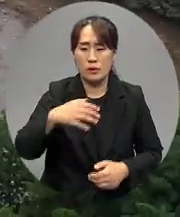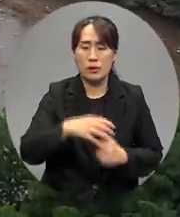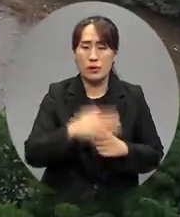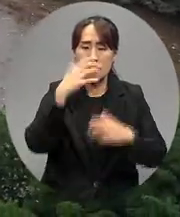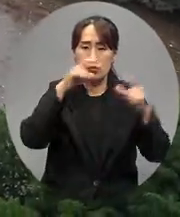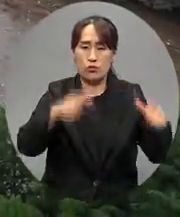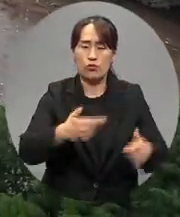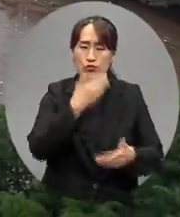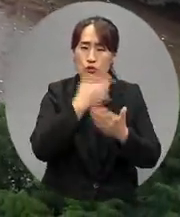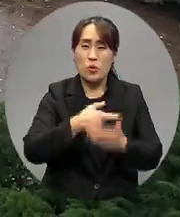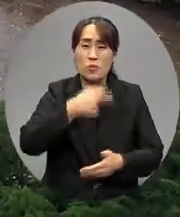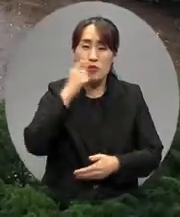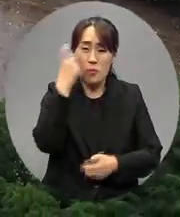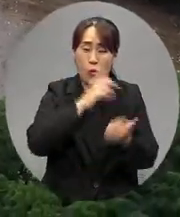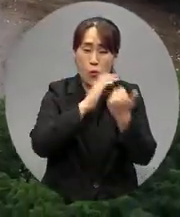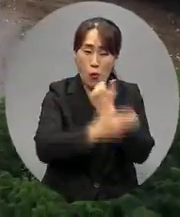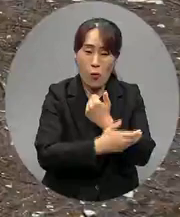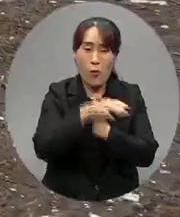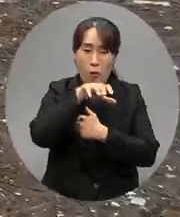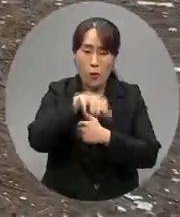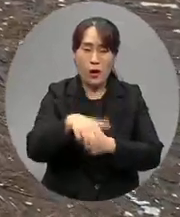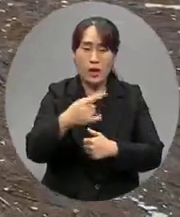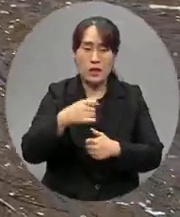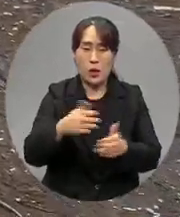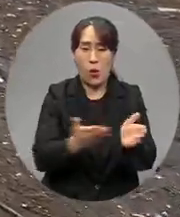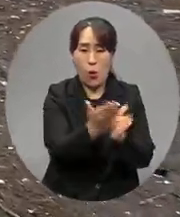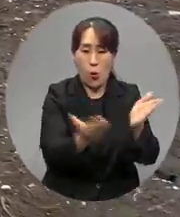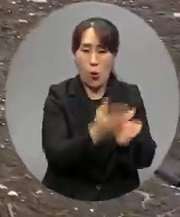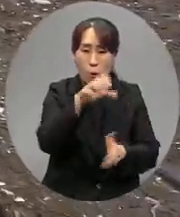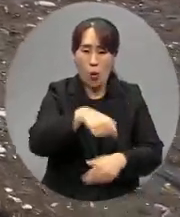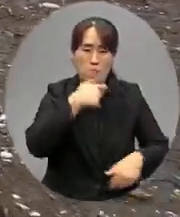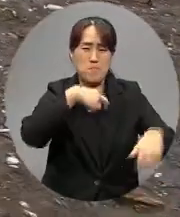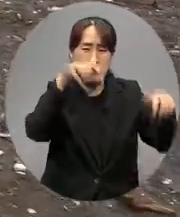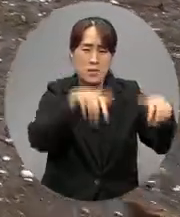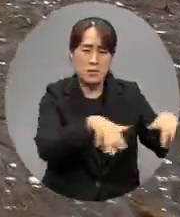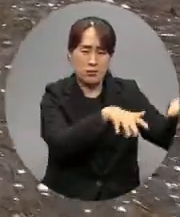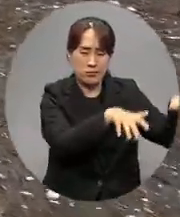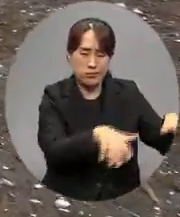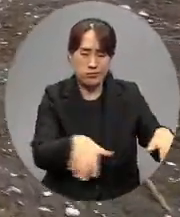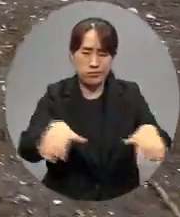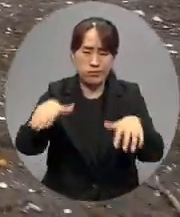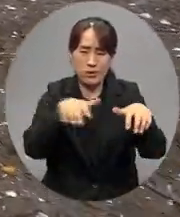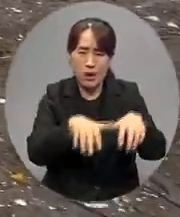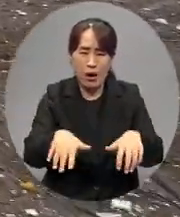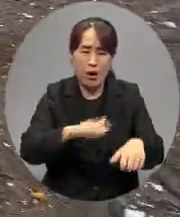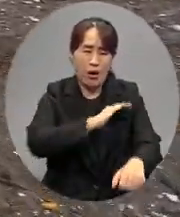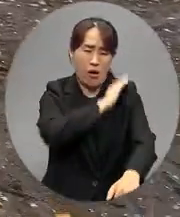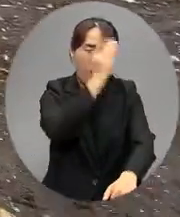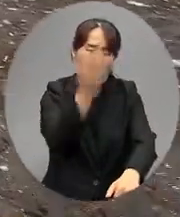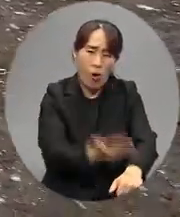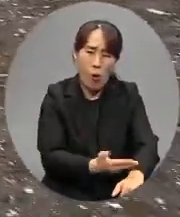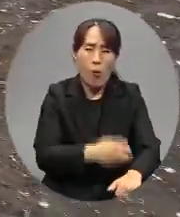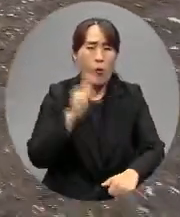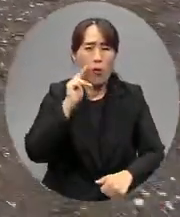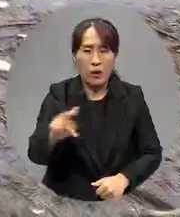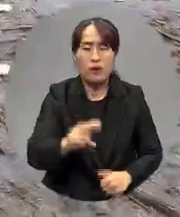충청권의 식수원인 대청호 상류입니다. 집중호우에 떠내려온 쓰레기가 거대한 섬을 이루고 있습니다.